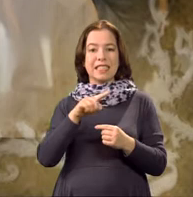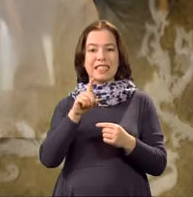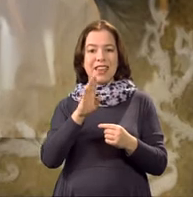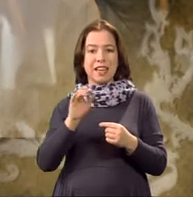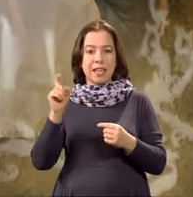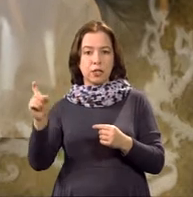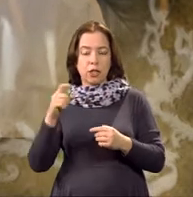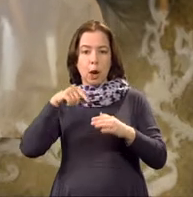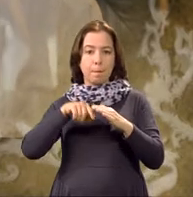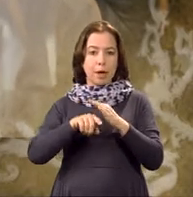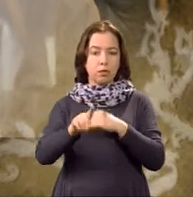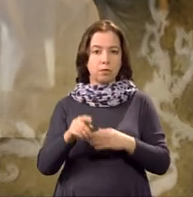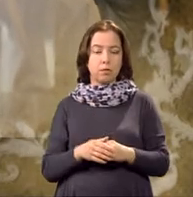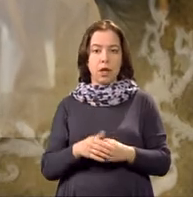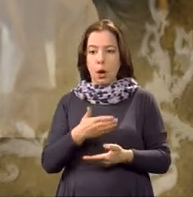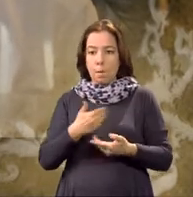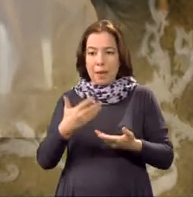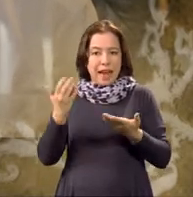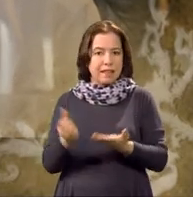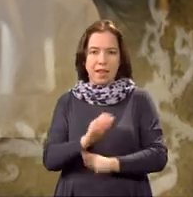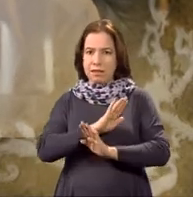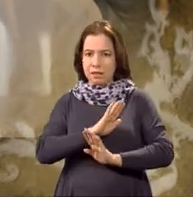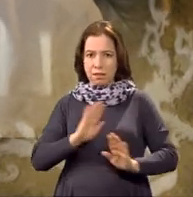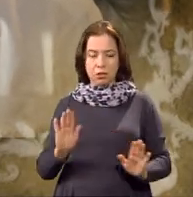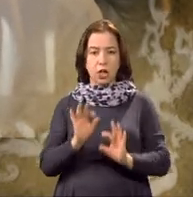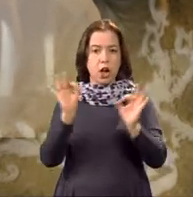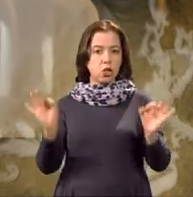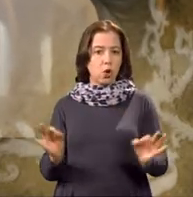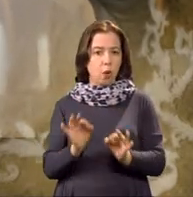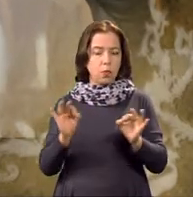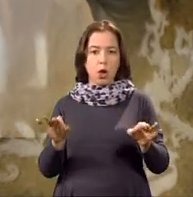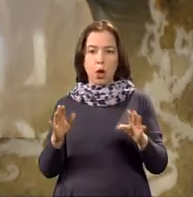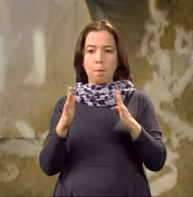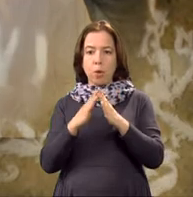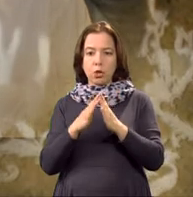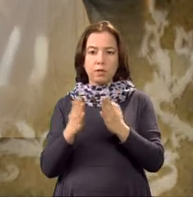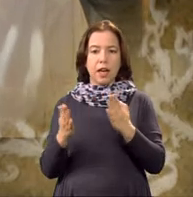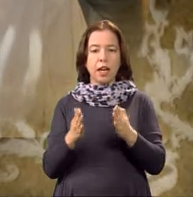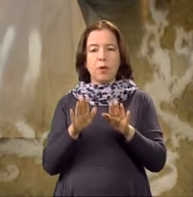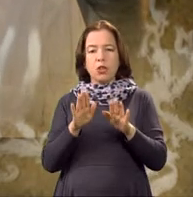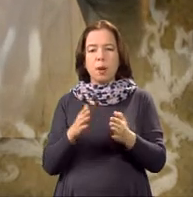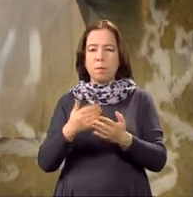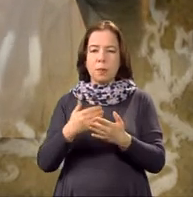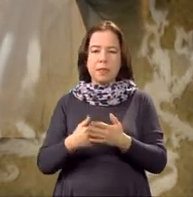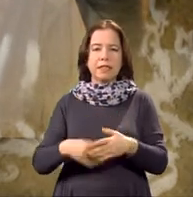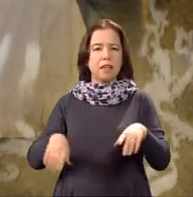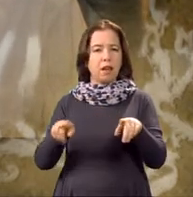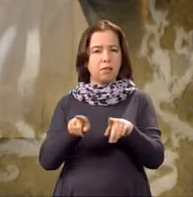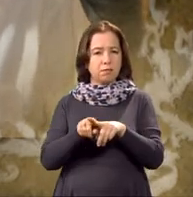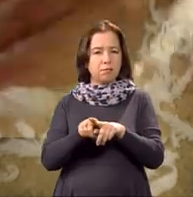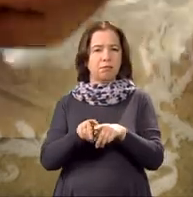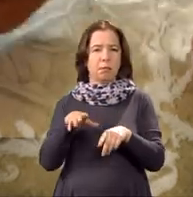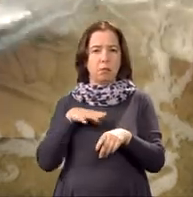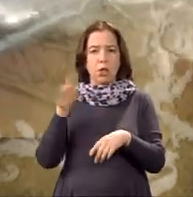жодної будівлі, яка б хоч віддалено нагадувала церковну, ми не